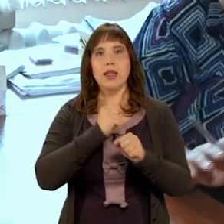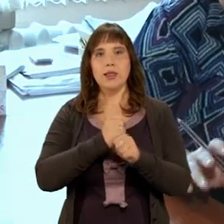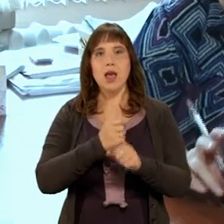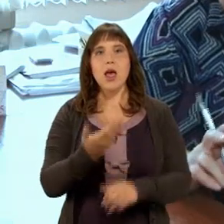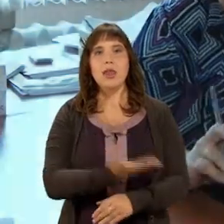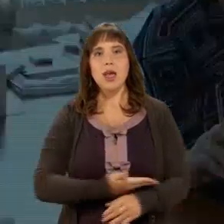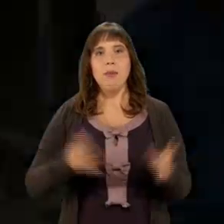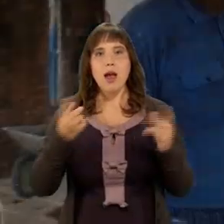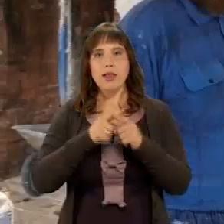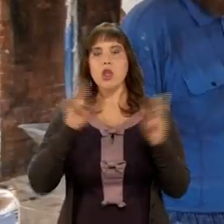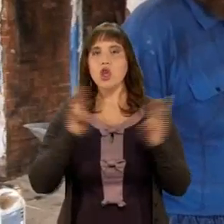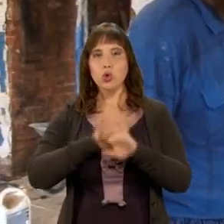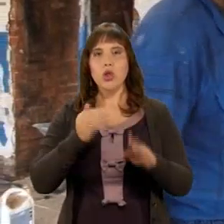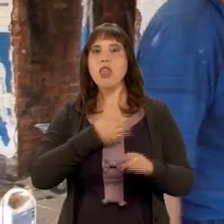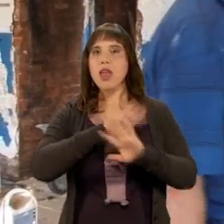мы этого не хотим.